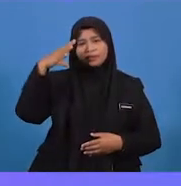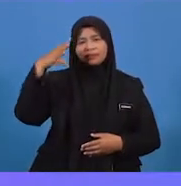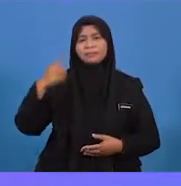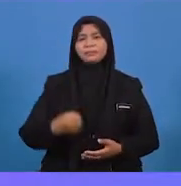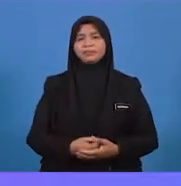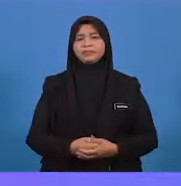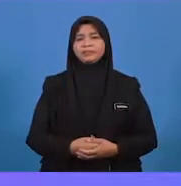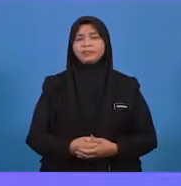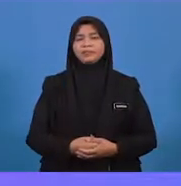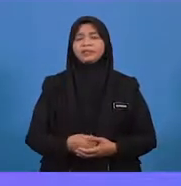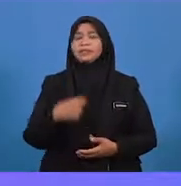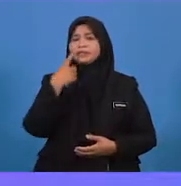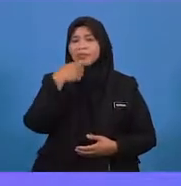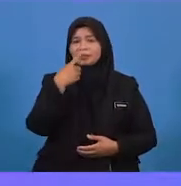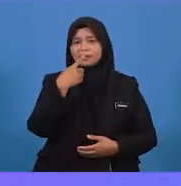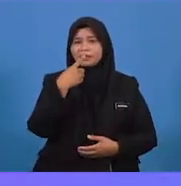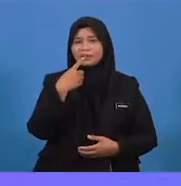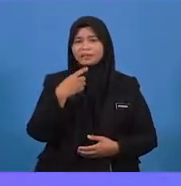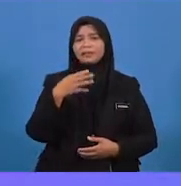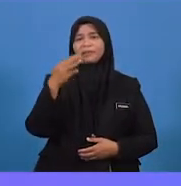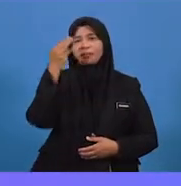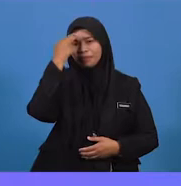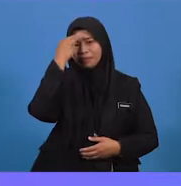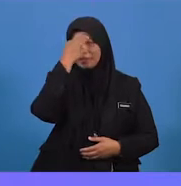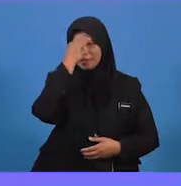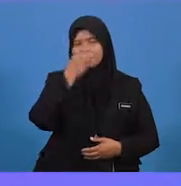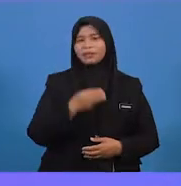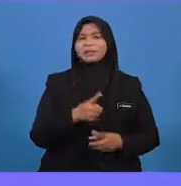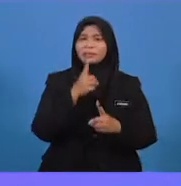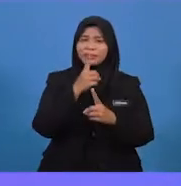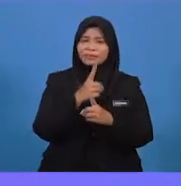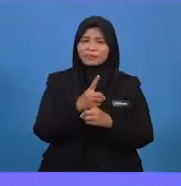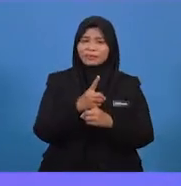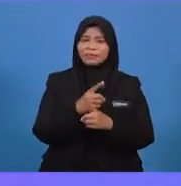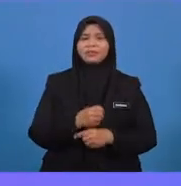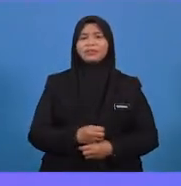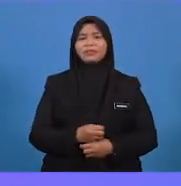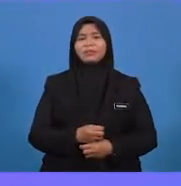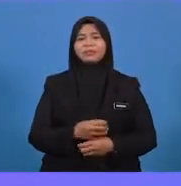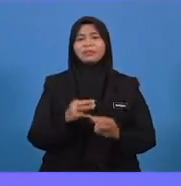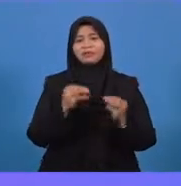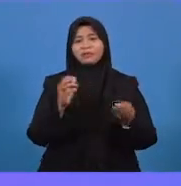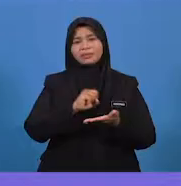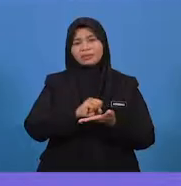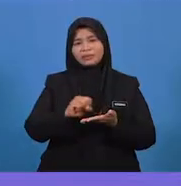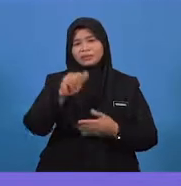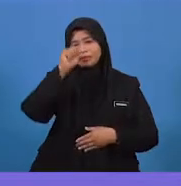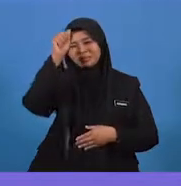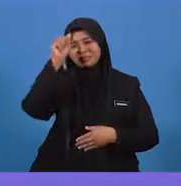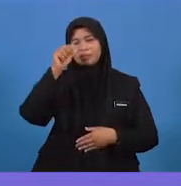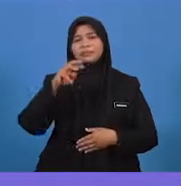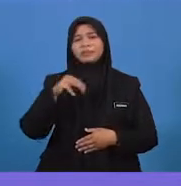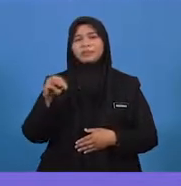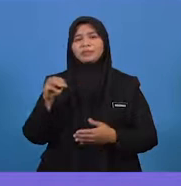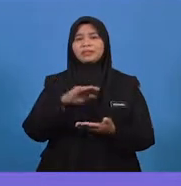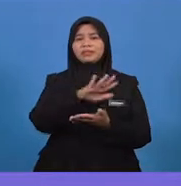cahaya? Siapa? Malaikat. Betul. Subhanallah. Murid-murid